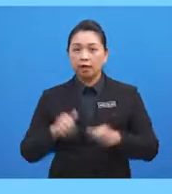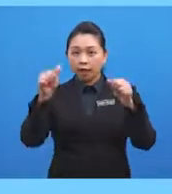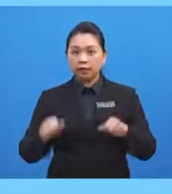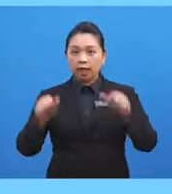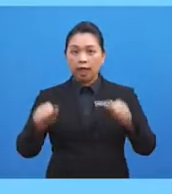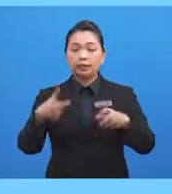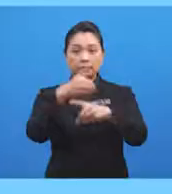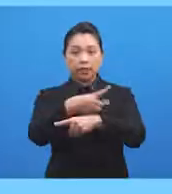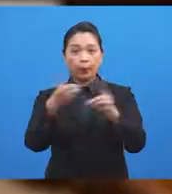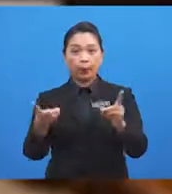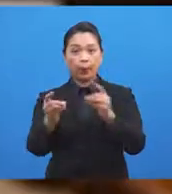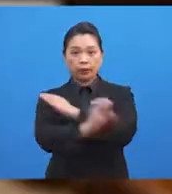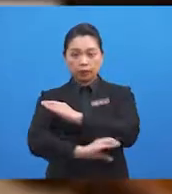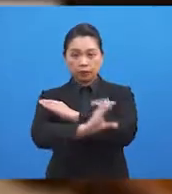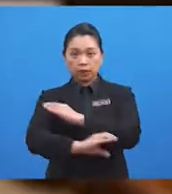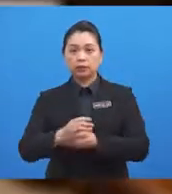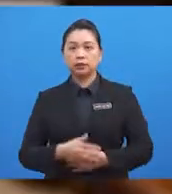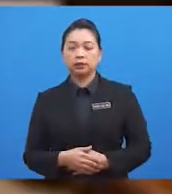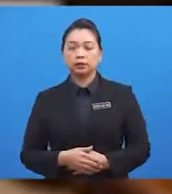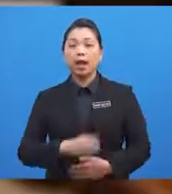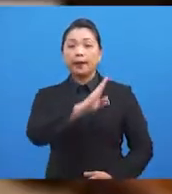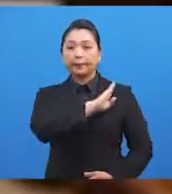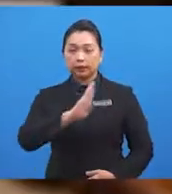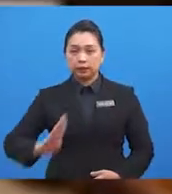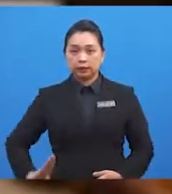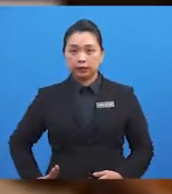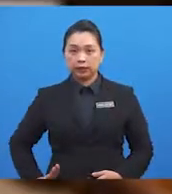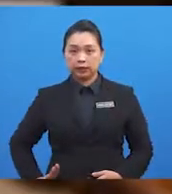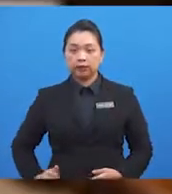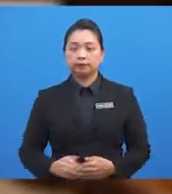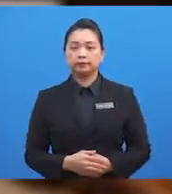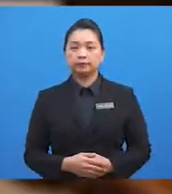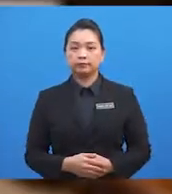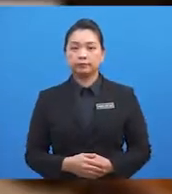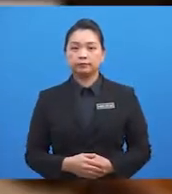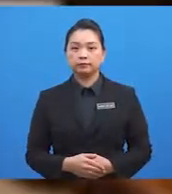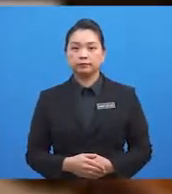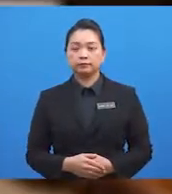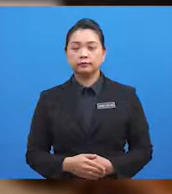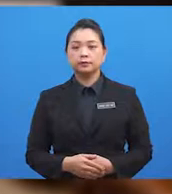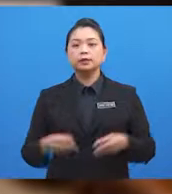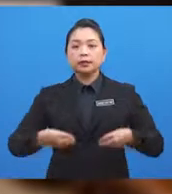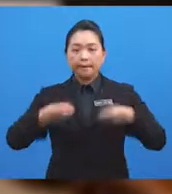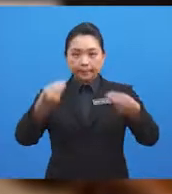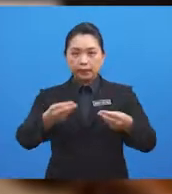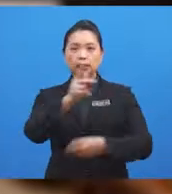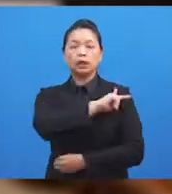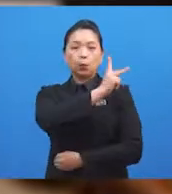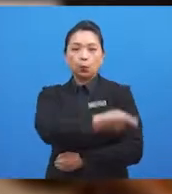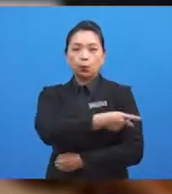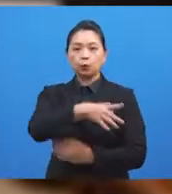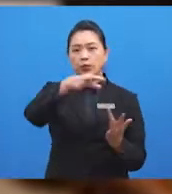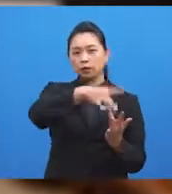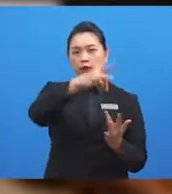Dewan Negara. Di sini, Seri Paduka Baginda Yang di-Pertuan Agong diberi kuasa melantik